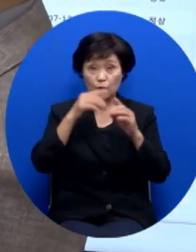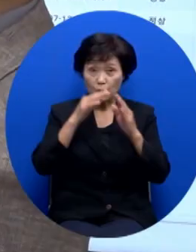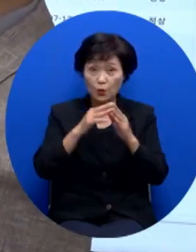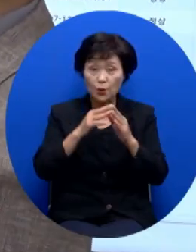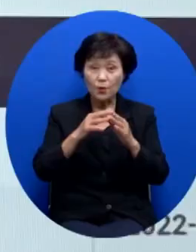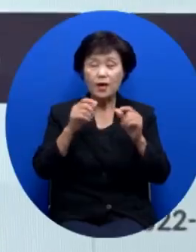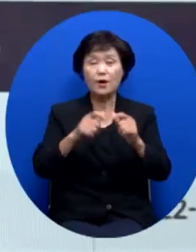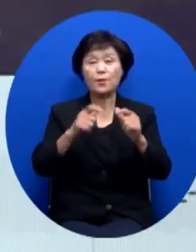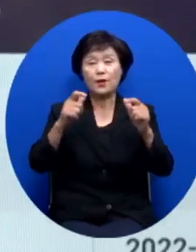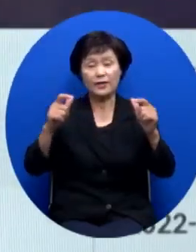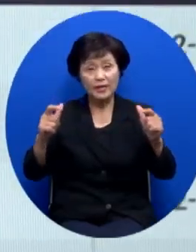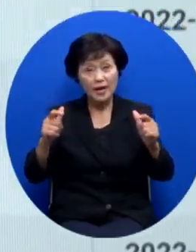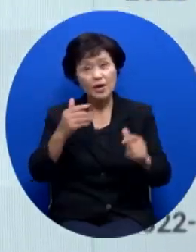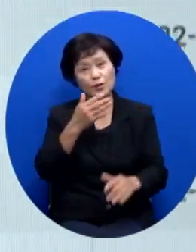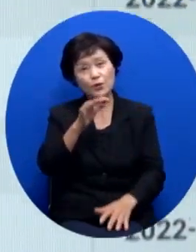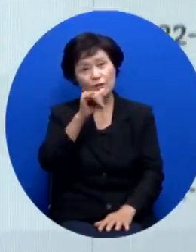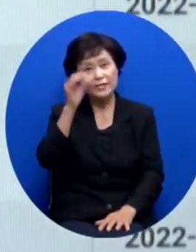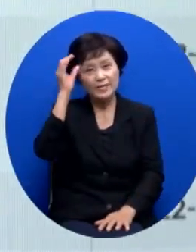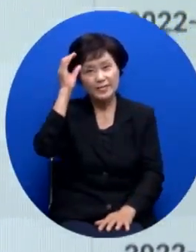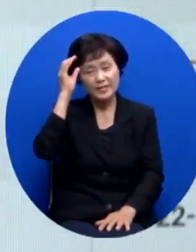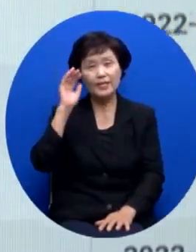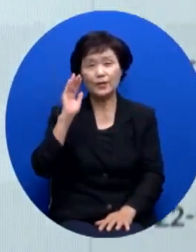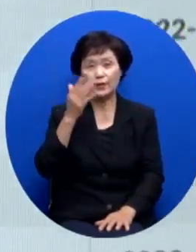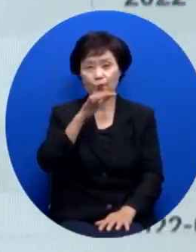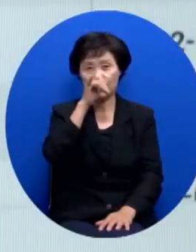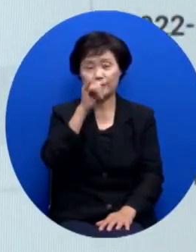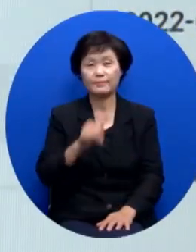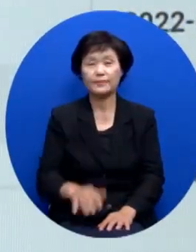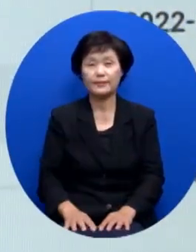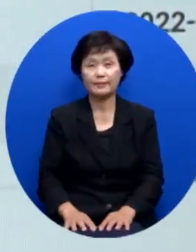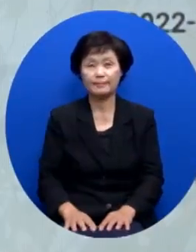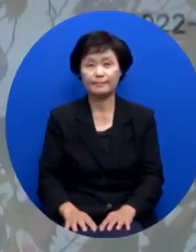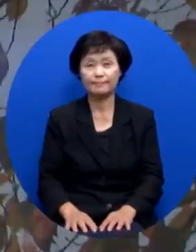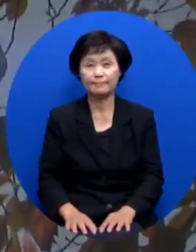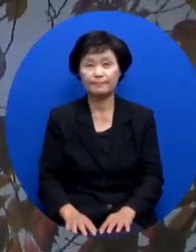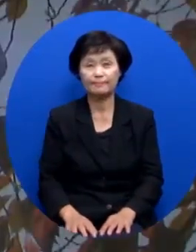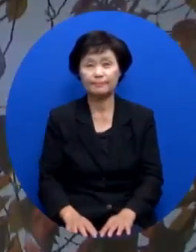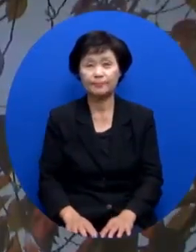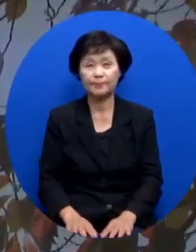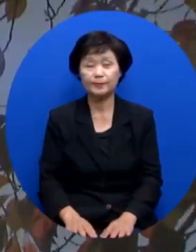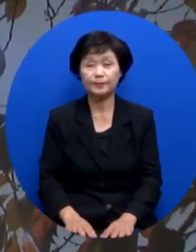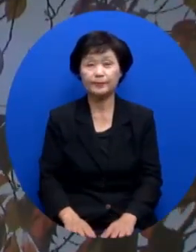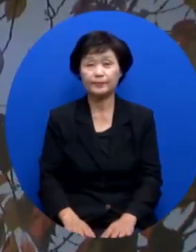움직임으로 확대할 수 있을지 귀추가 주목됩니다. CTS 뉴스 이은지입니다.